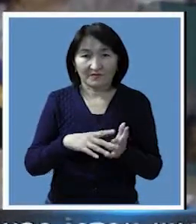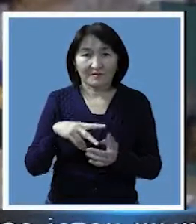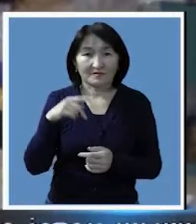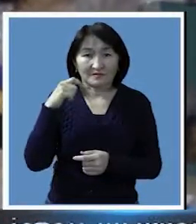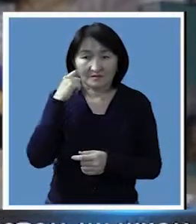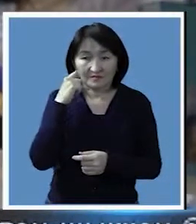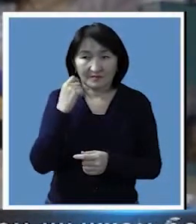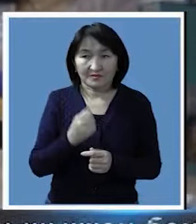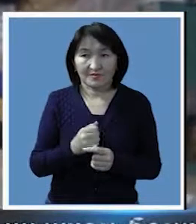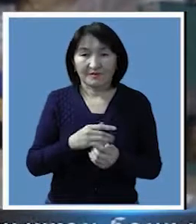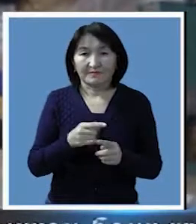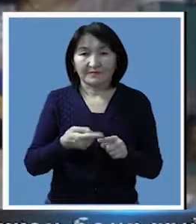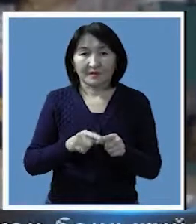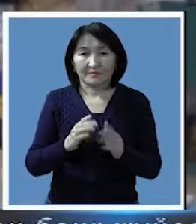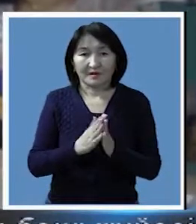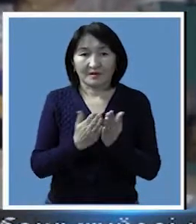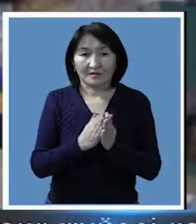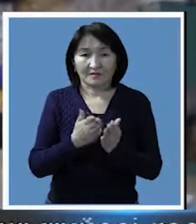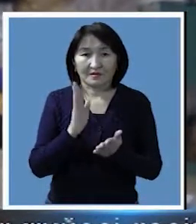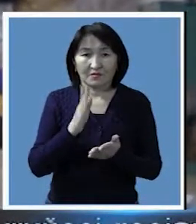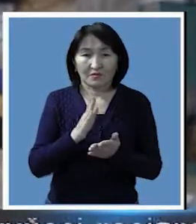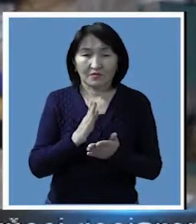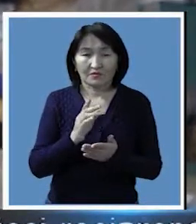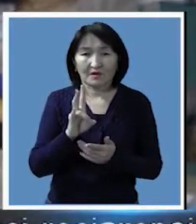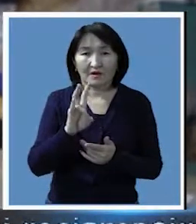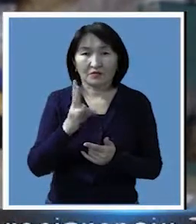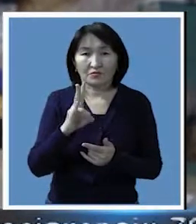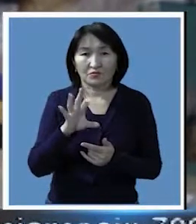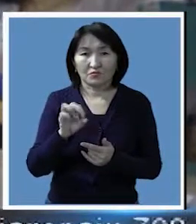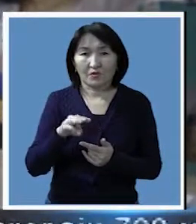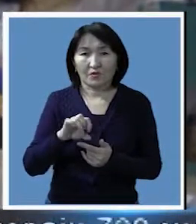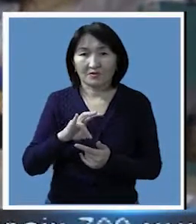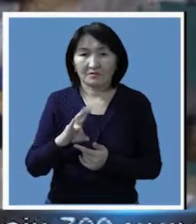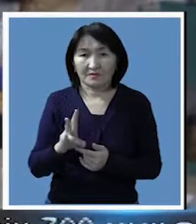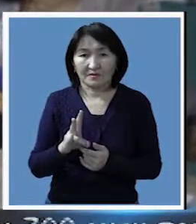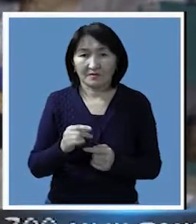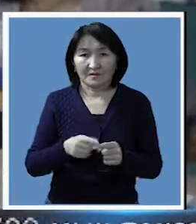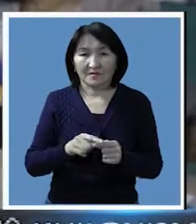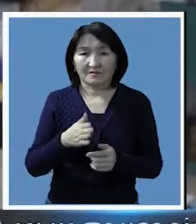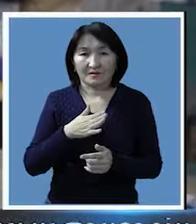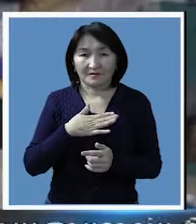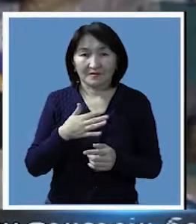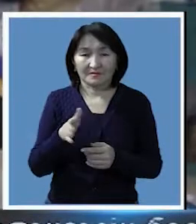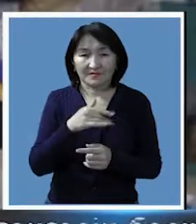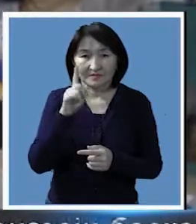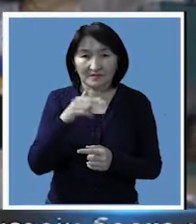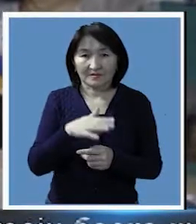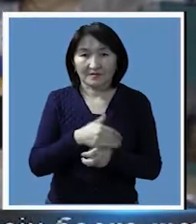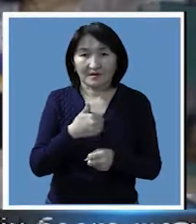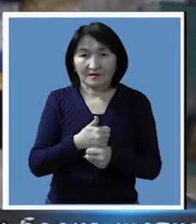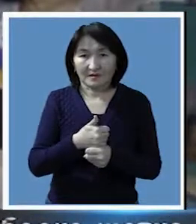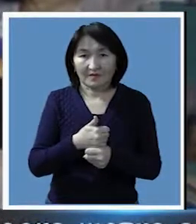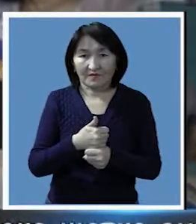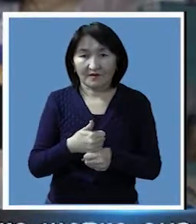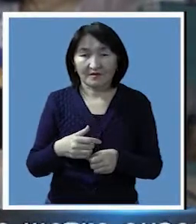Бұл кітапты Нұр Отан партиясы шығарды. Нұр Отан партиясының біздің енді төраған өздеріңіз білесіздер,